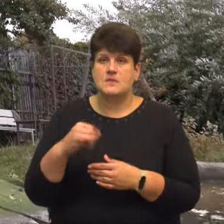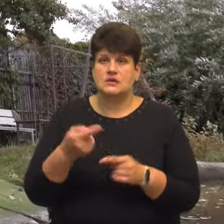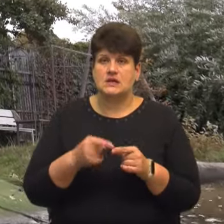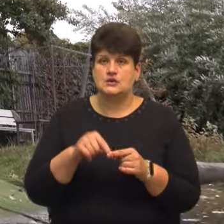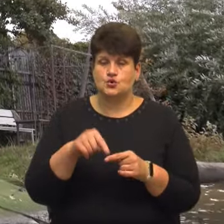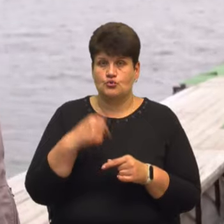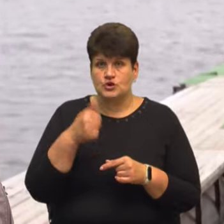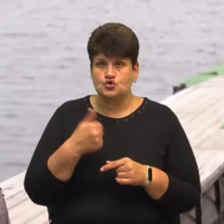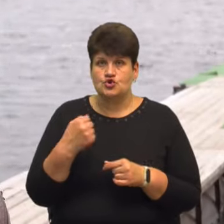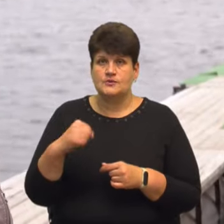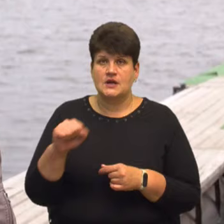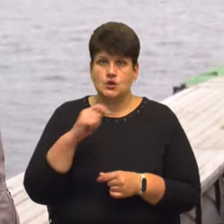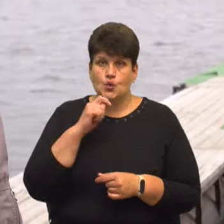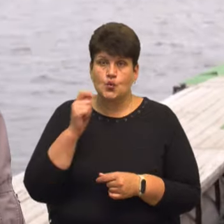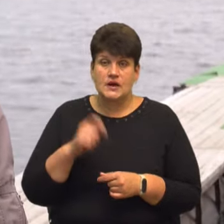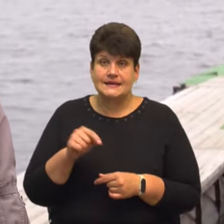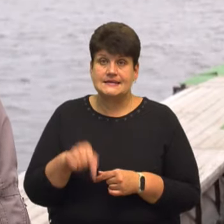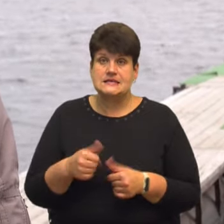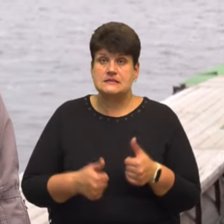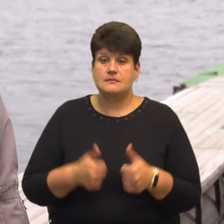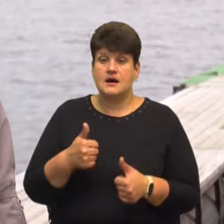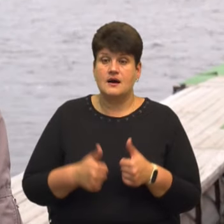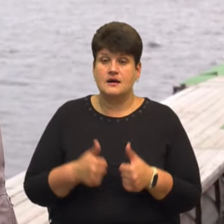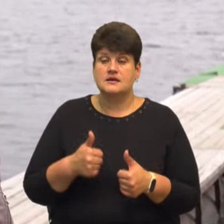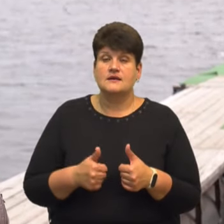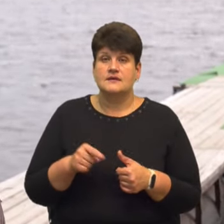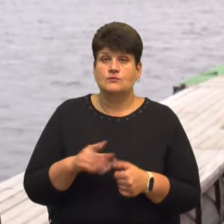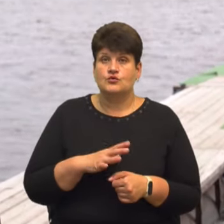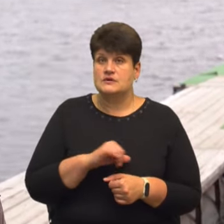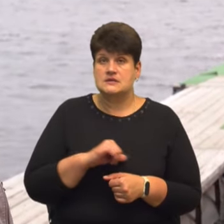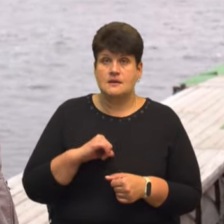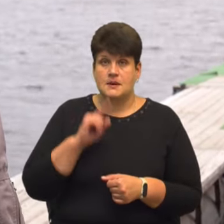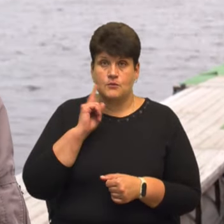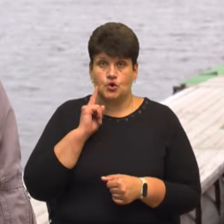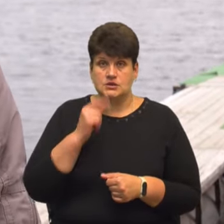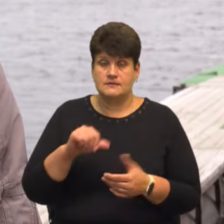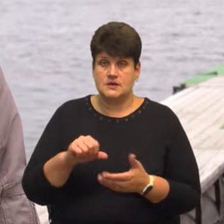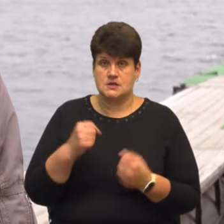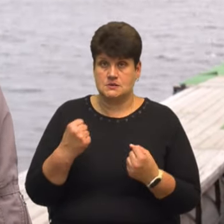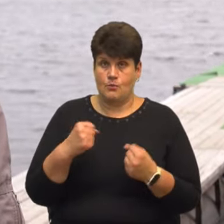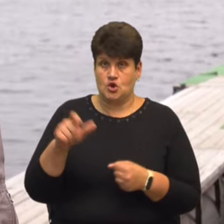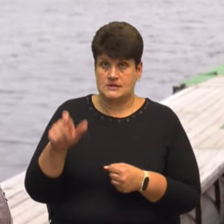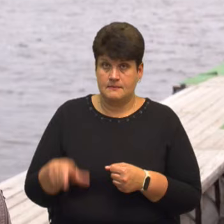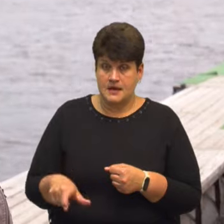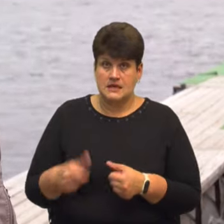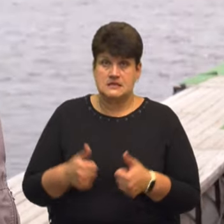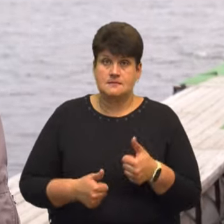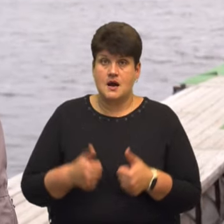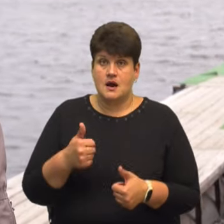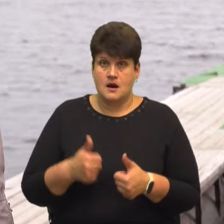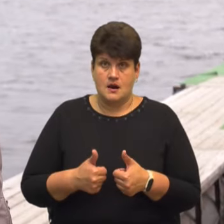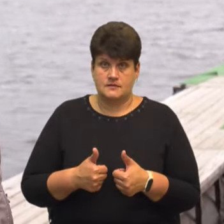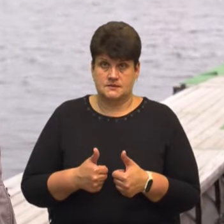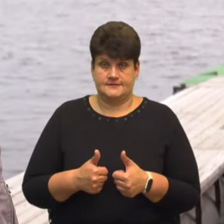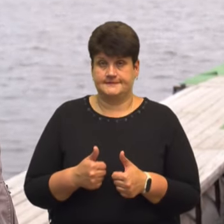чемпіонаті України він на цих змаганнях на чемпіонаті України Був наймолодшим спортсменом ее змагався з досить